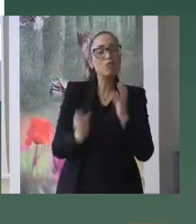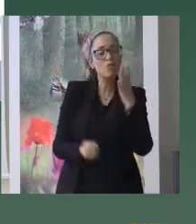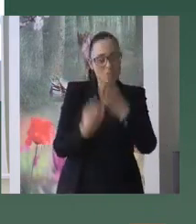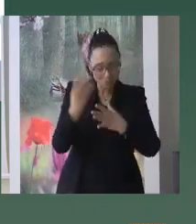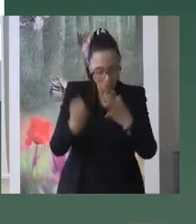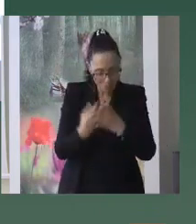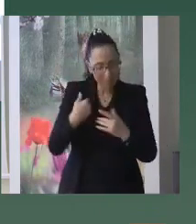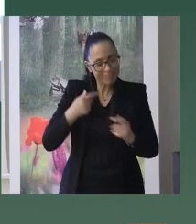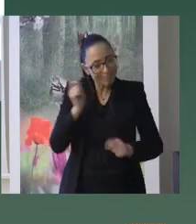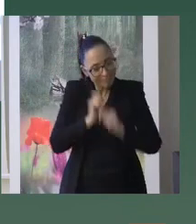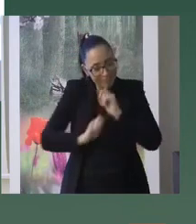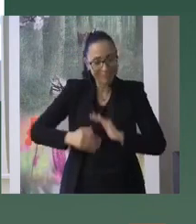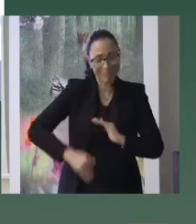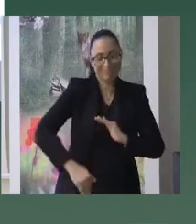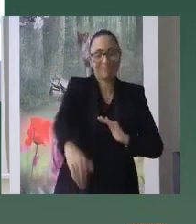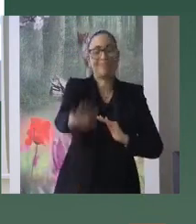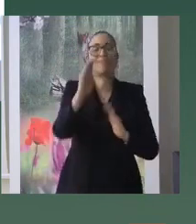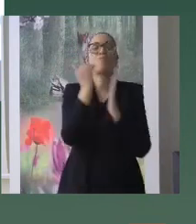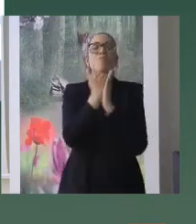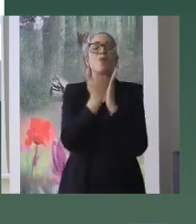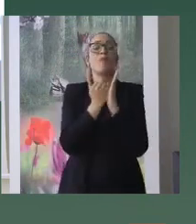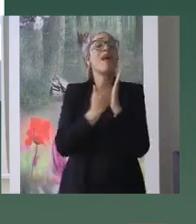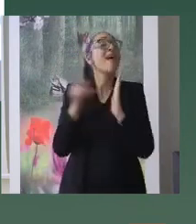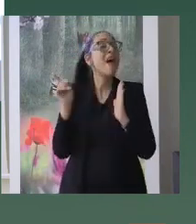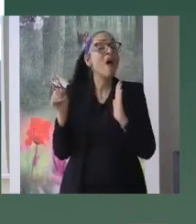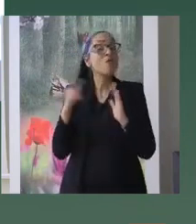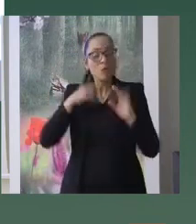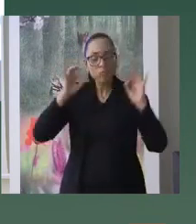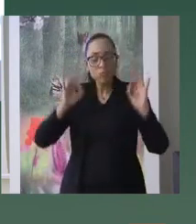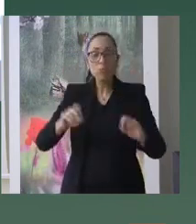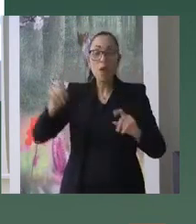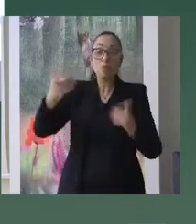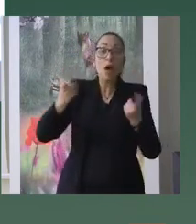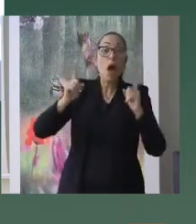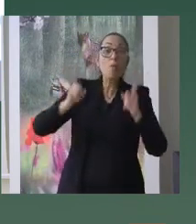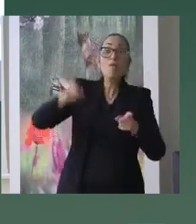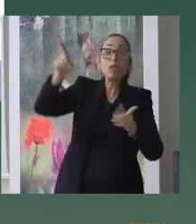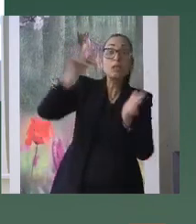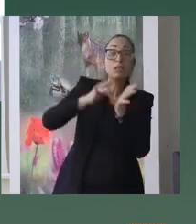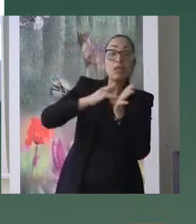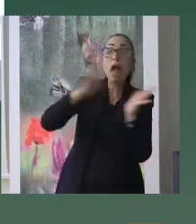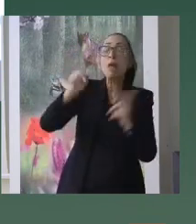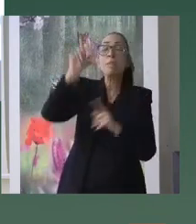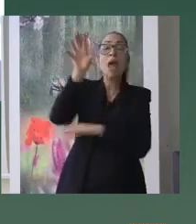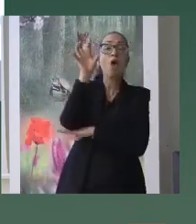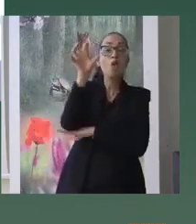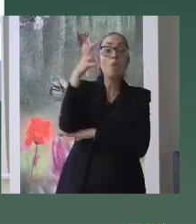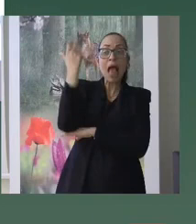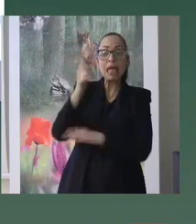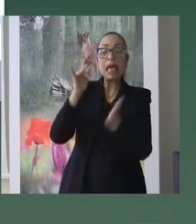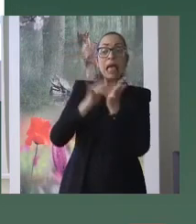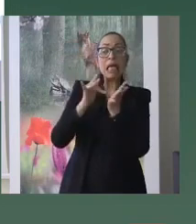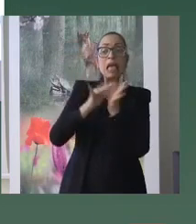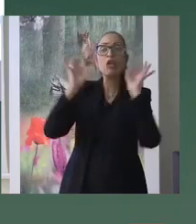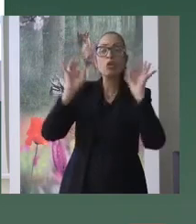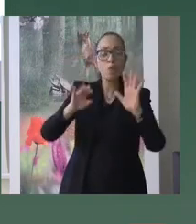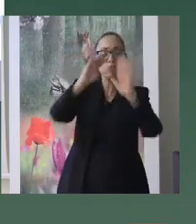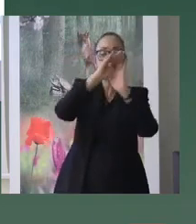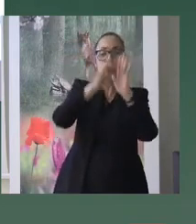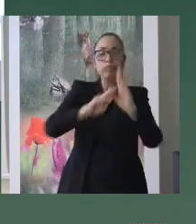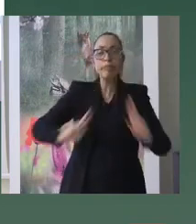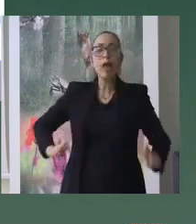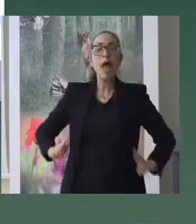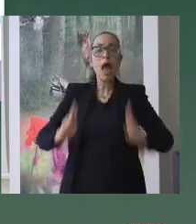νέες πολιτικές. Και βεβαίως εξαρτώνται και από τις κεντρικές αποφάσεις. Δηλαδή, αν μια χώρα έχει κεντρικό σύστημα ενέργειας